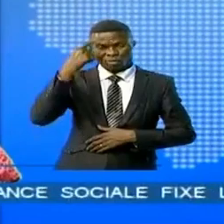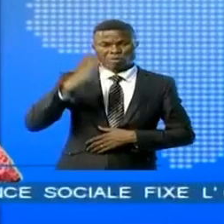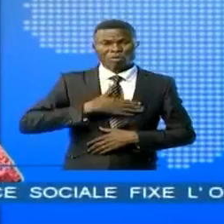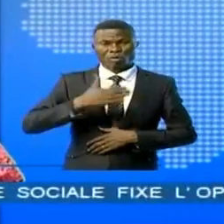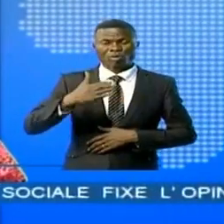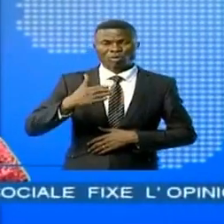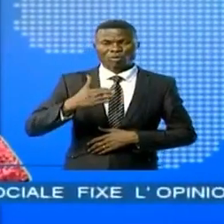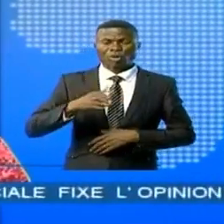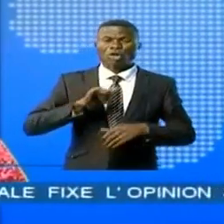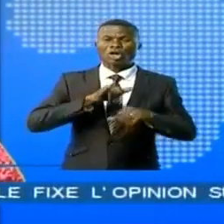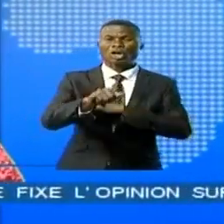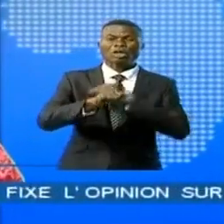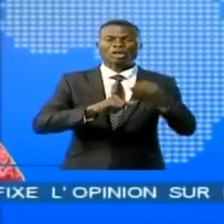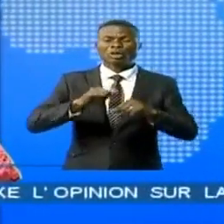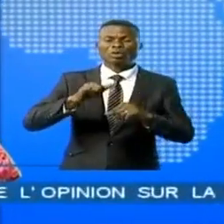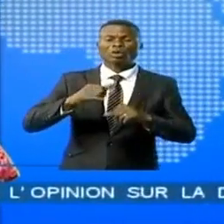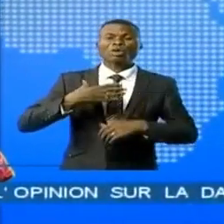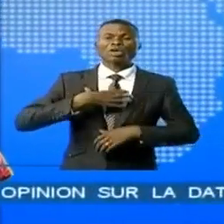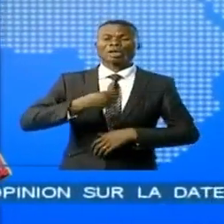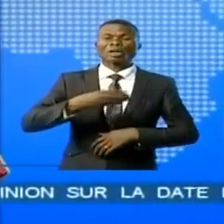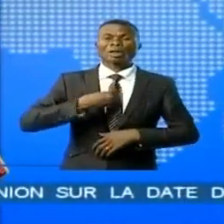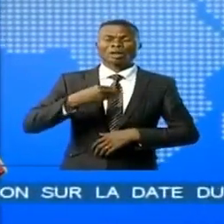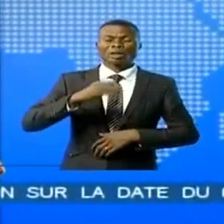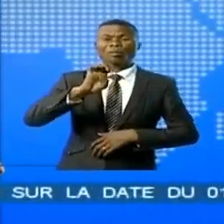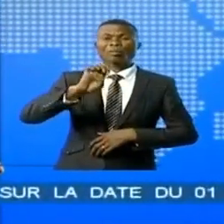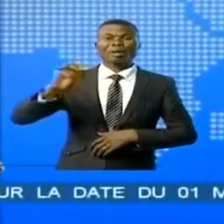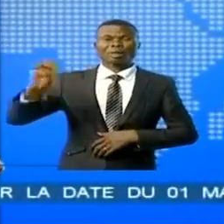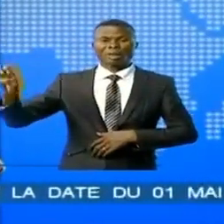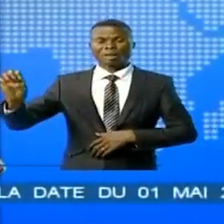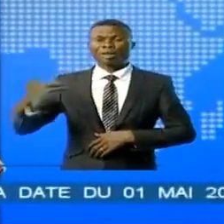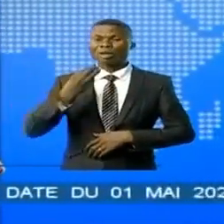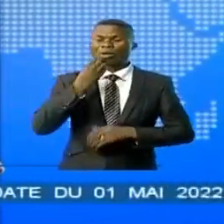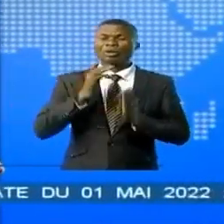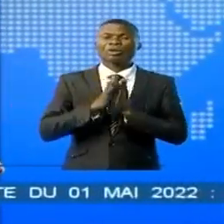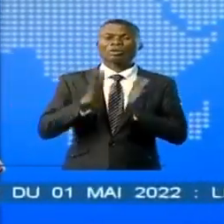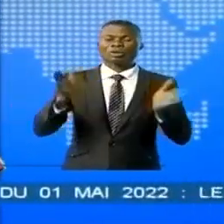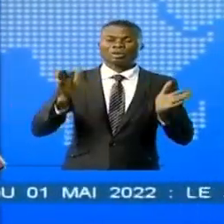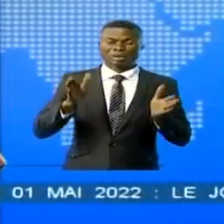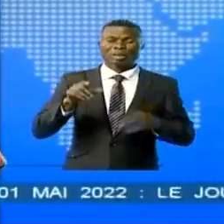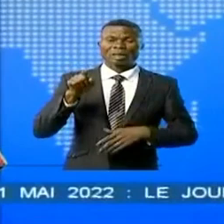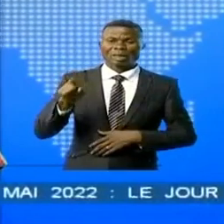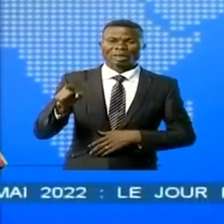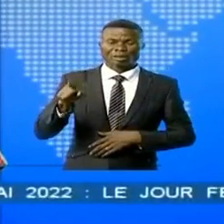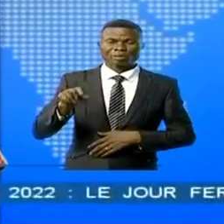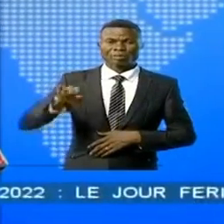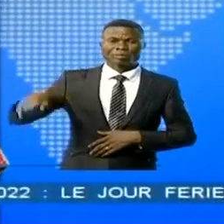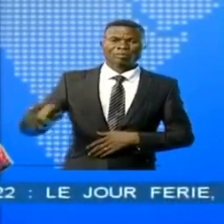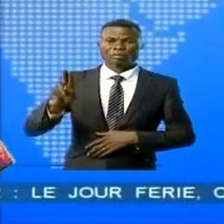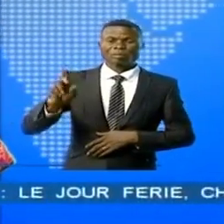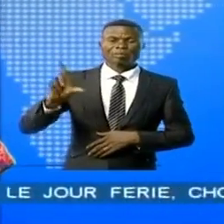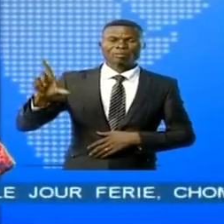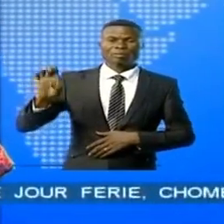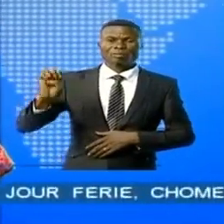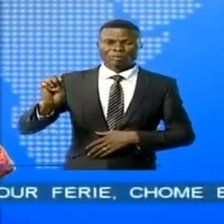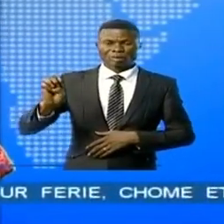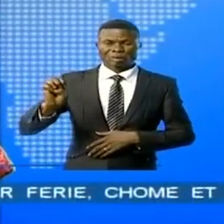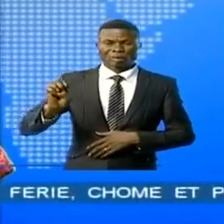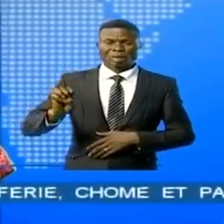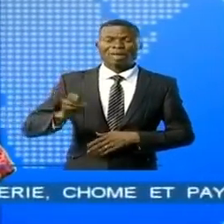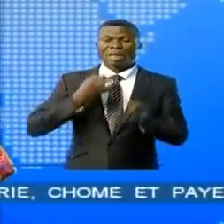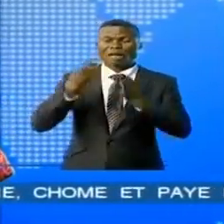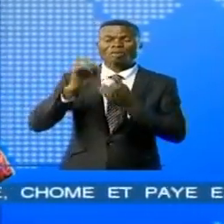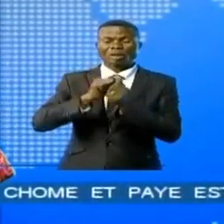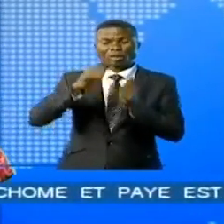faire croire à nos compatriotes de l'est que l'inspecteur général janine gaieté dénis leurs souffrances